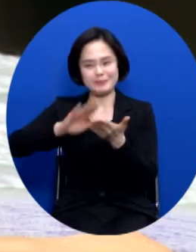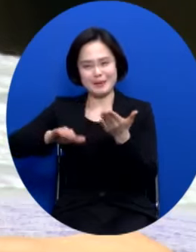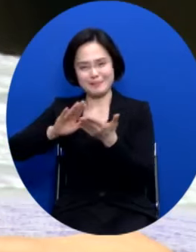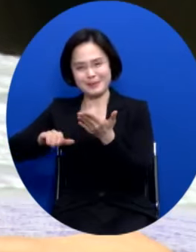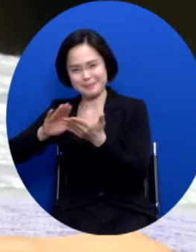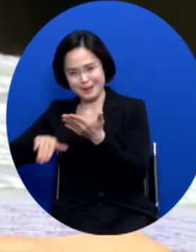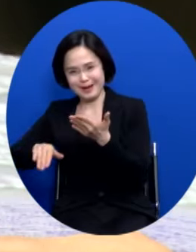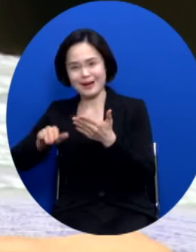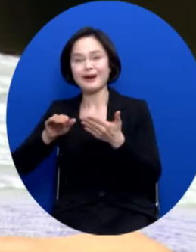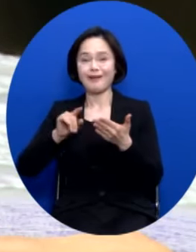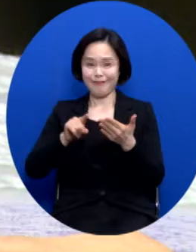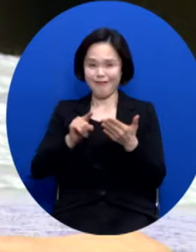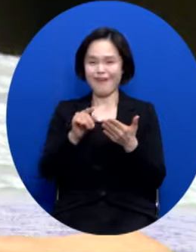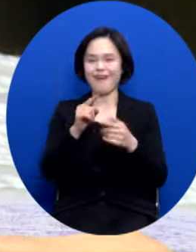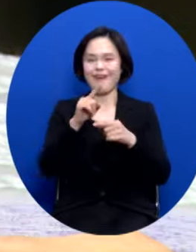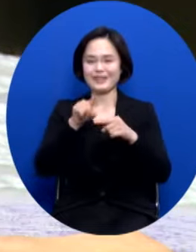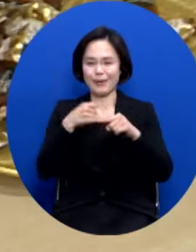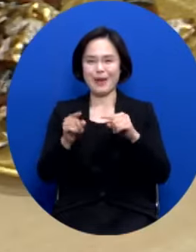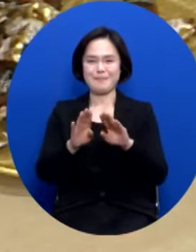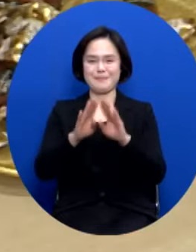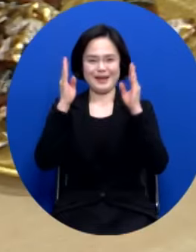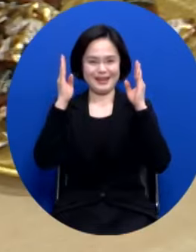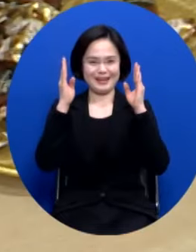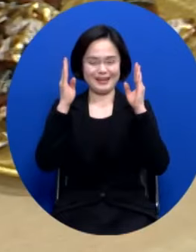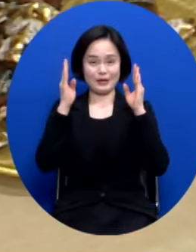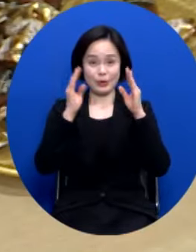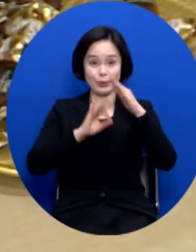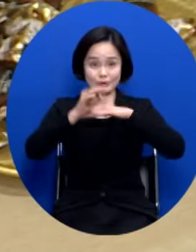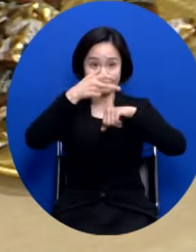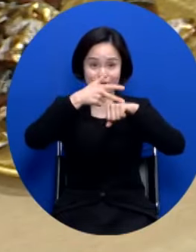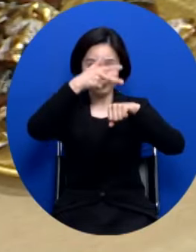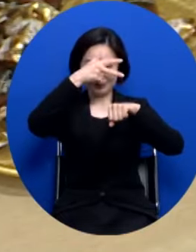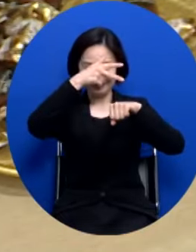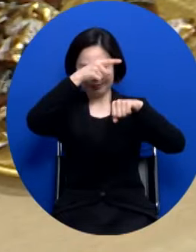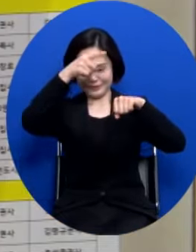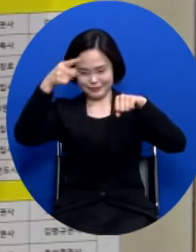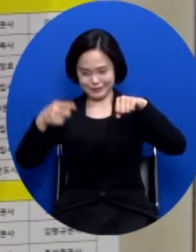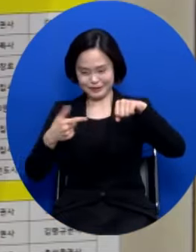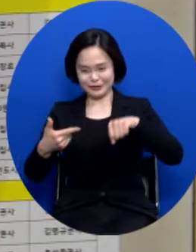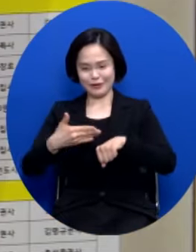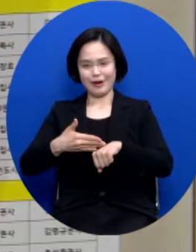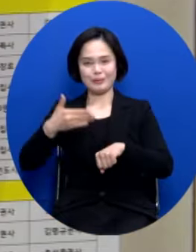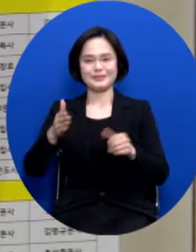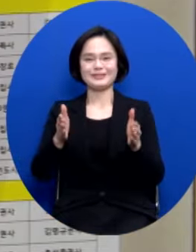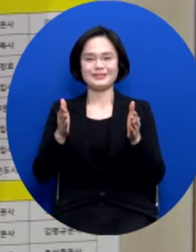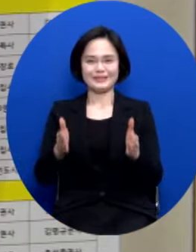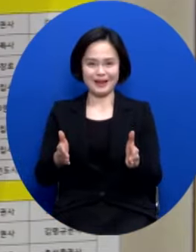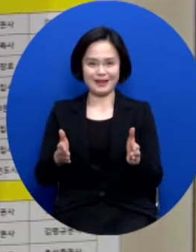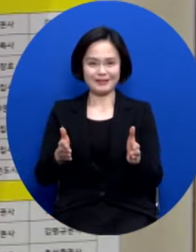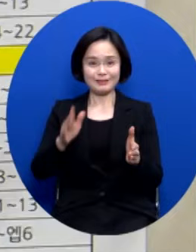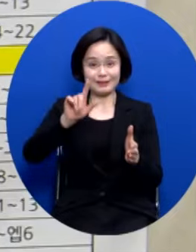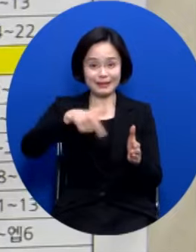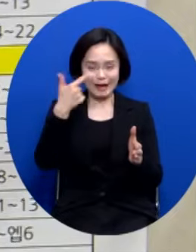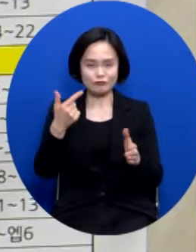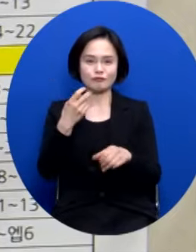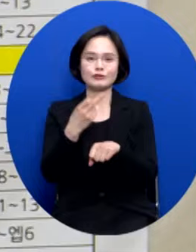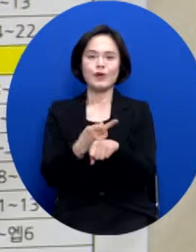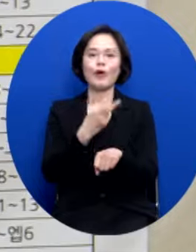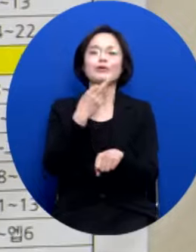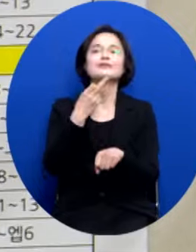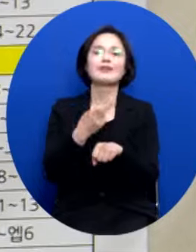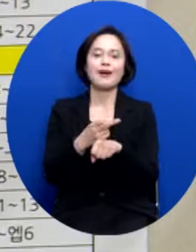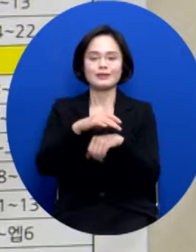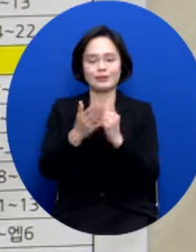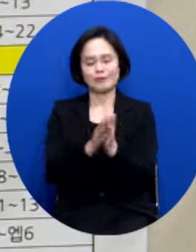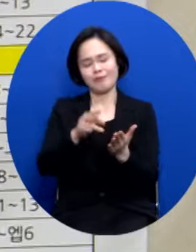명의 성도는 오전 7시에 시작해 저녁 9시까지 식사 시간을 제외하고 하루에 12시간씩 성경을 읽으며 하나님의